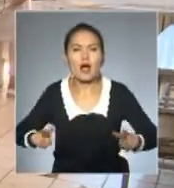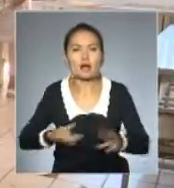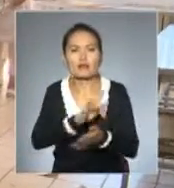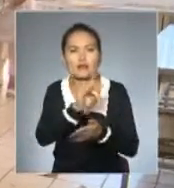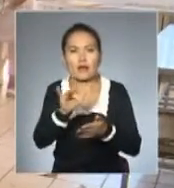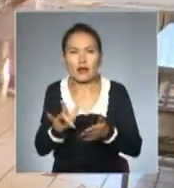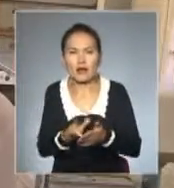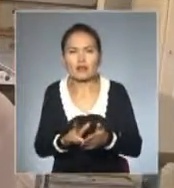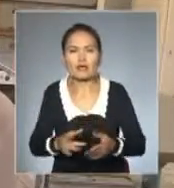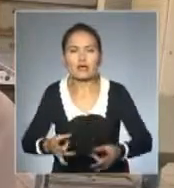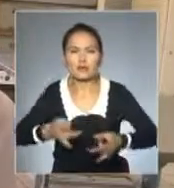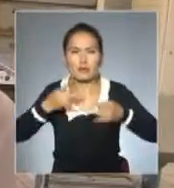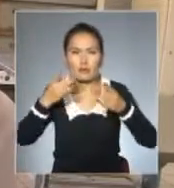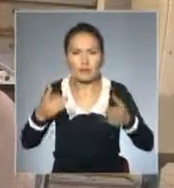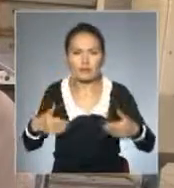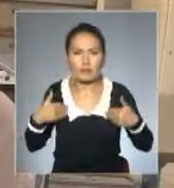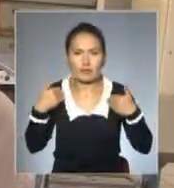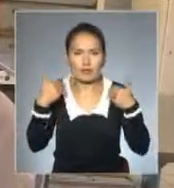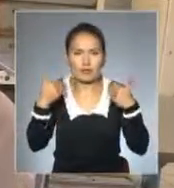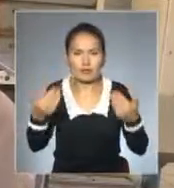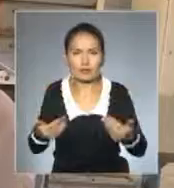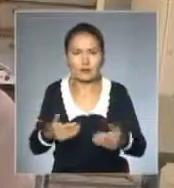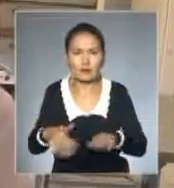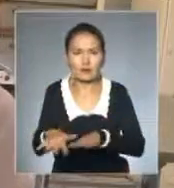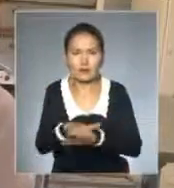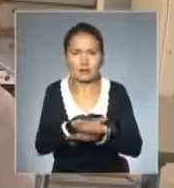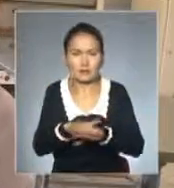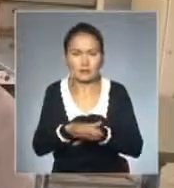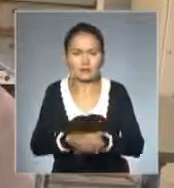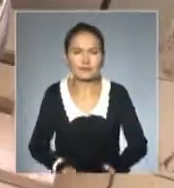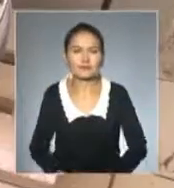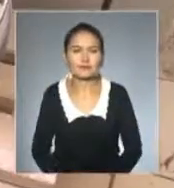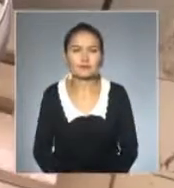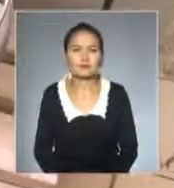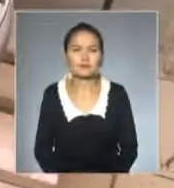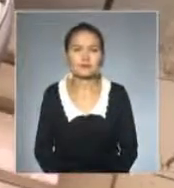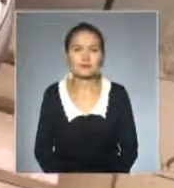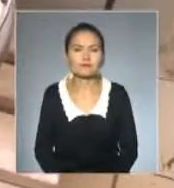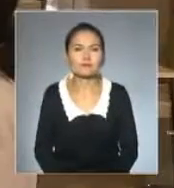өз үлесімізді қосуды парыз санадық, дейді кәсіпкер.